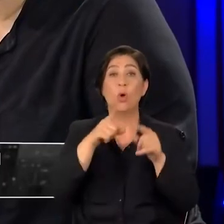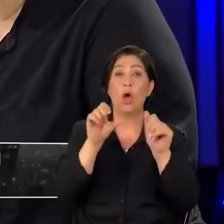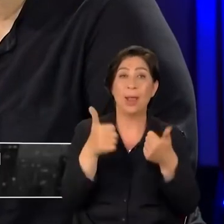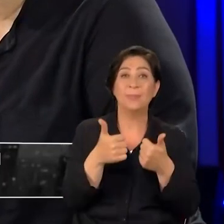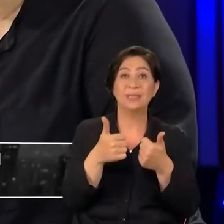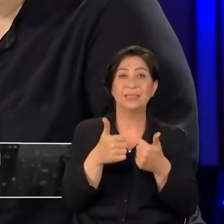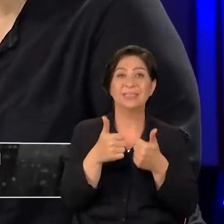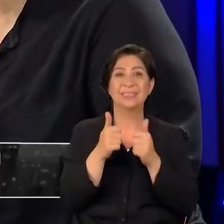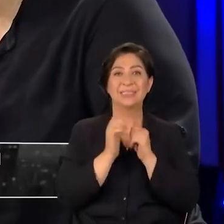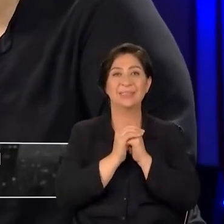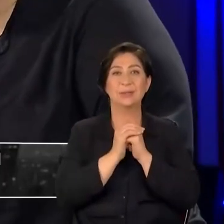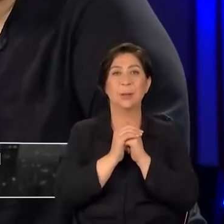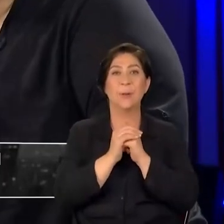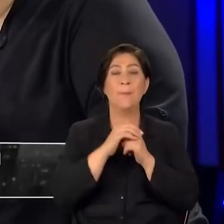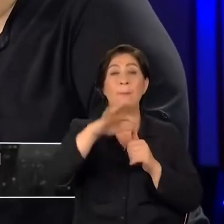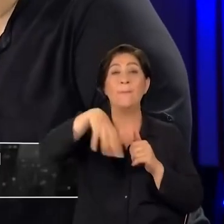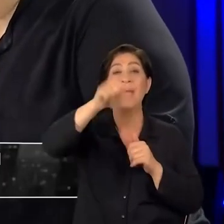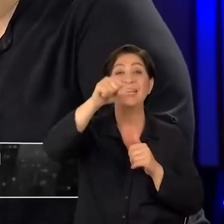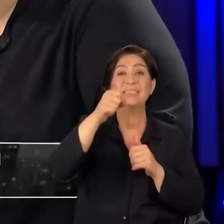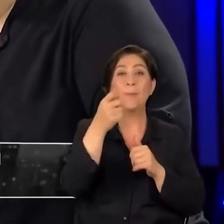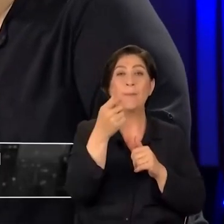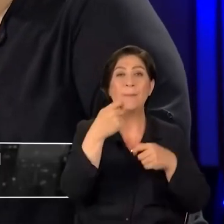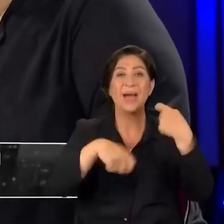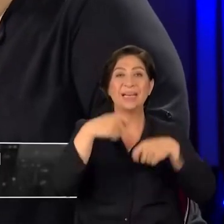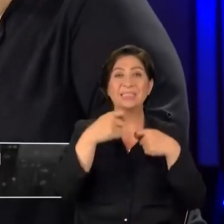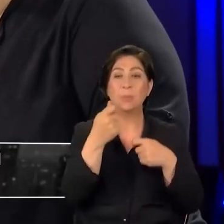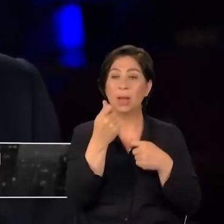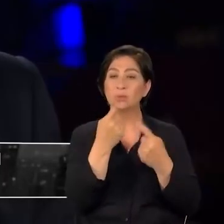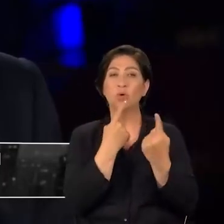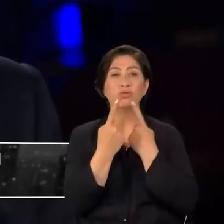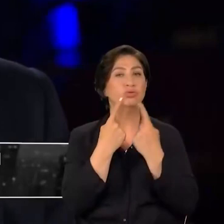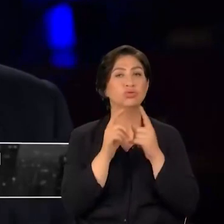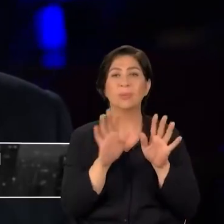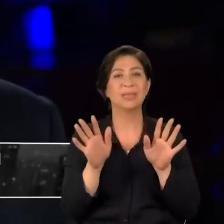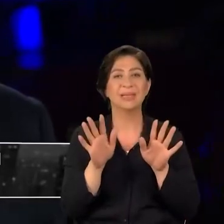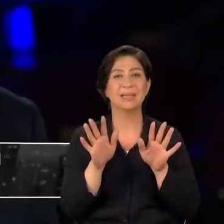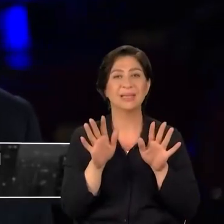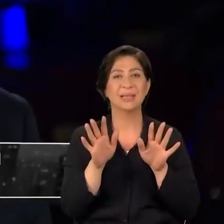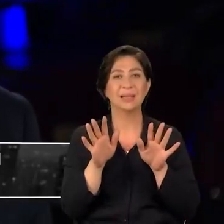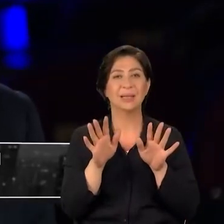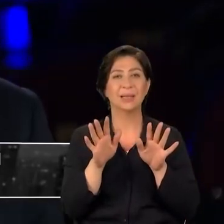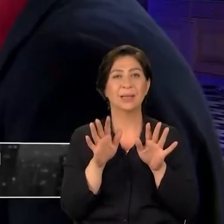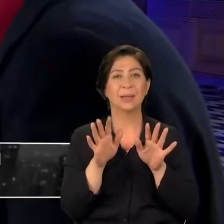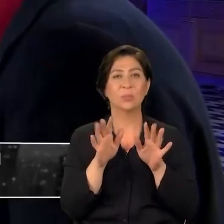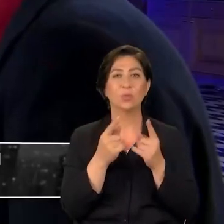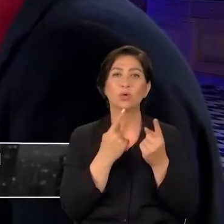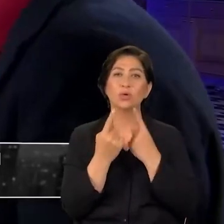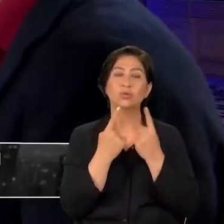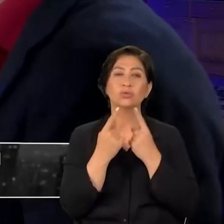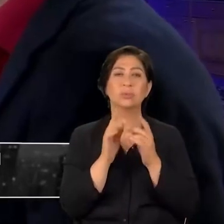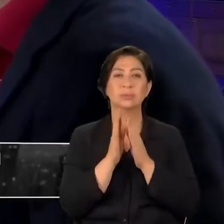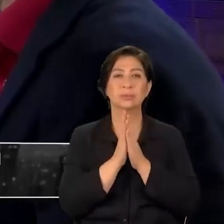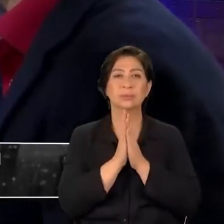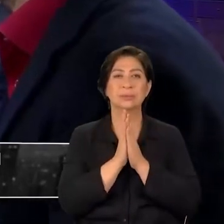öğrencilerin, bu önemli. Yani hayır, bir Merkez şey Bankası'nın istiyorum. Para politikası üstüne konuşmadı. Evet. Yani konuşmamalıydı da. Yani şöyle bir hata yapıyoruz. Yani konuşulmaz ki.